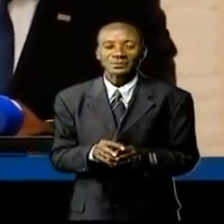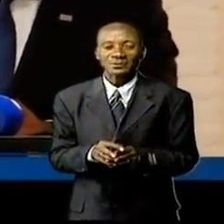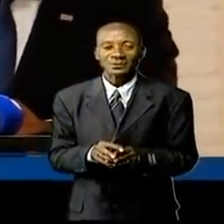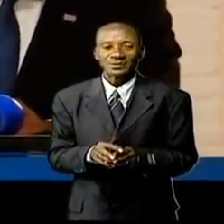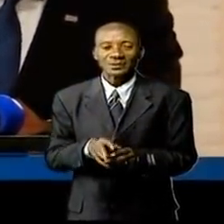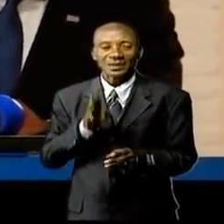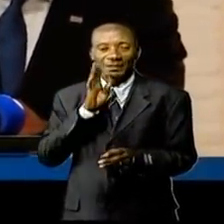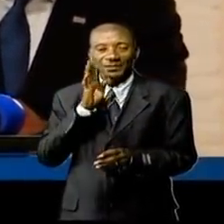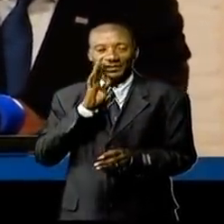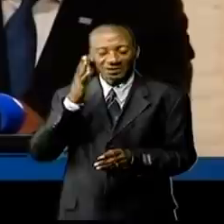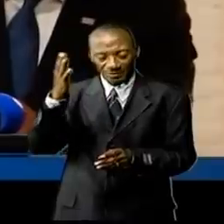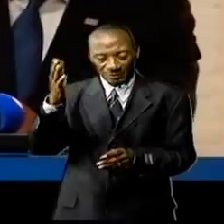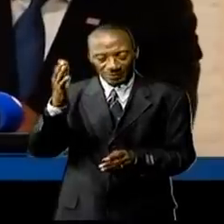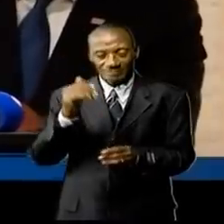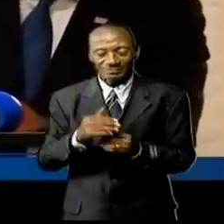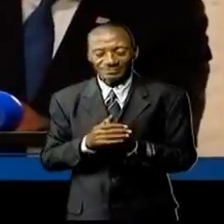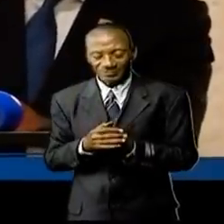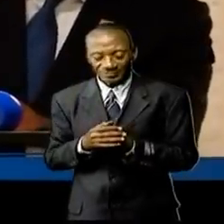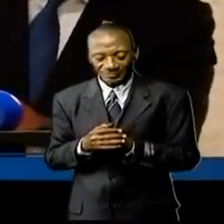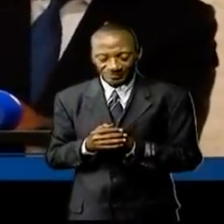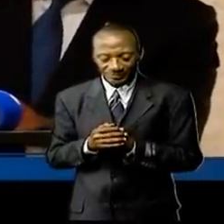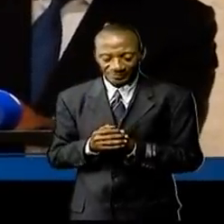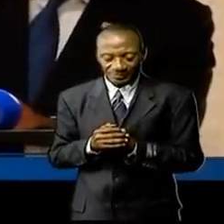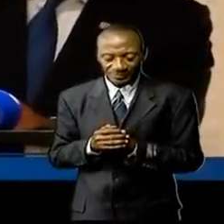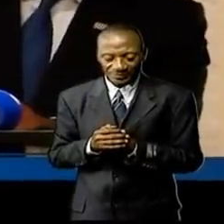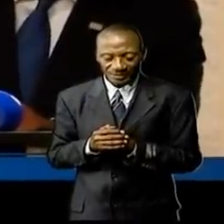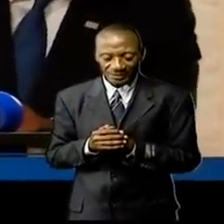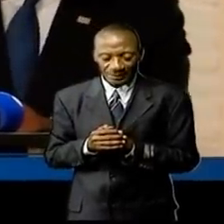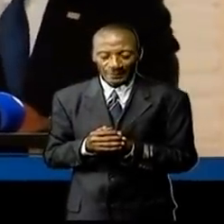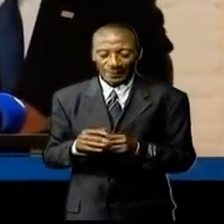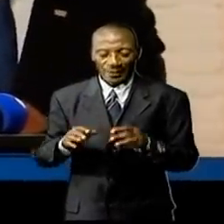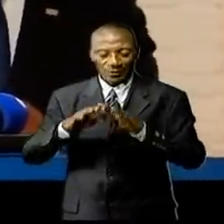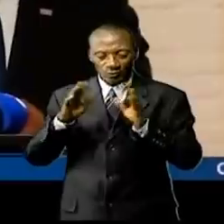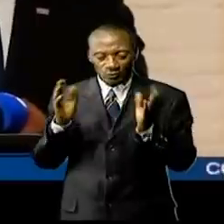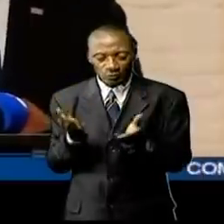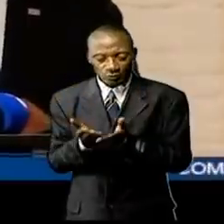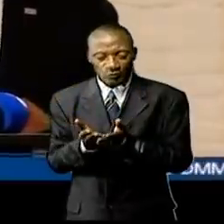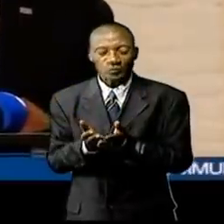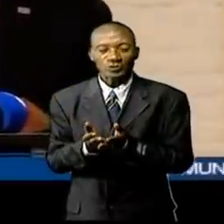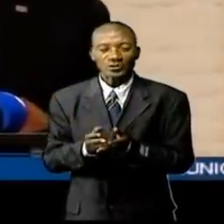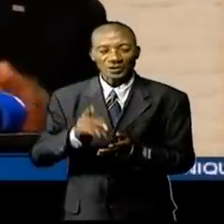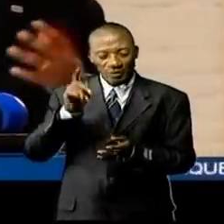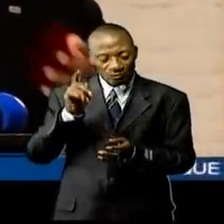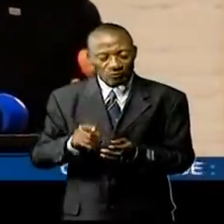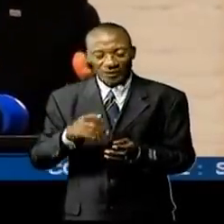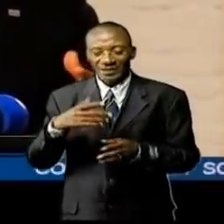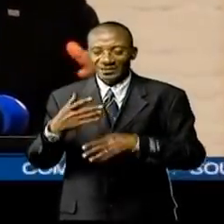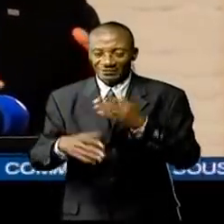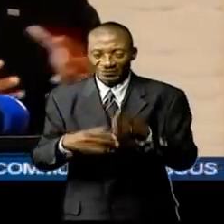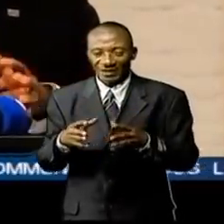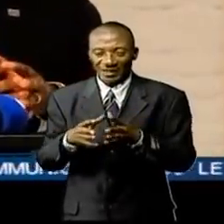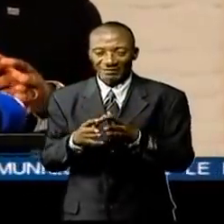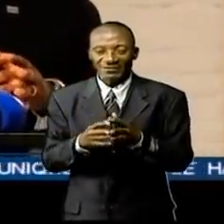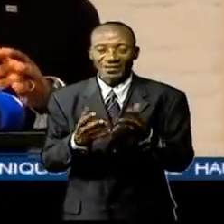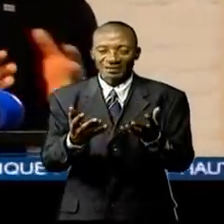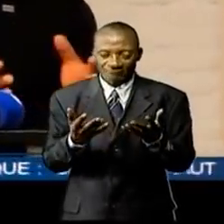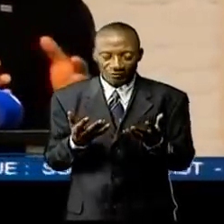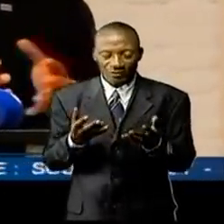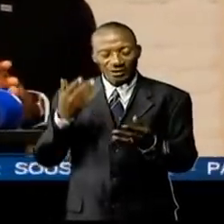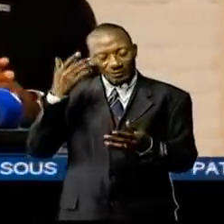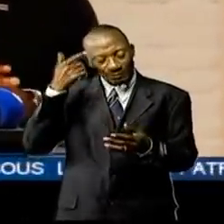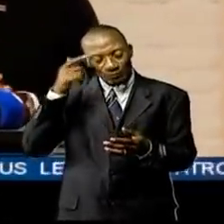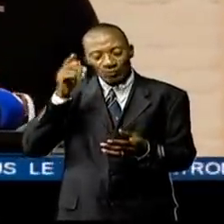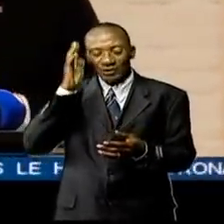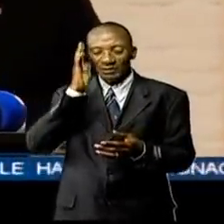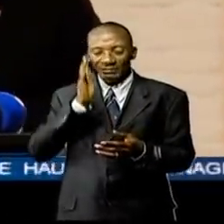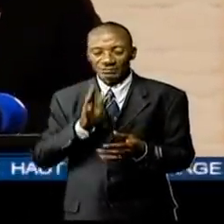Belgique. Et je pense que tout ceci devrait se faire dans le cadre justement de cette volonté de nos deux nations de collaborer dans le cadre